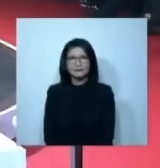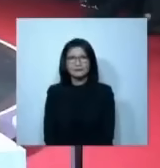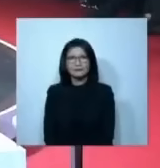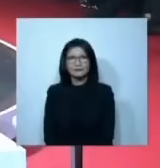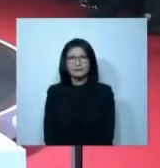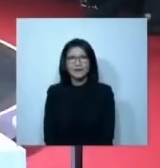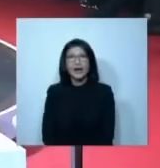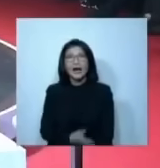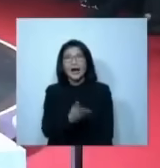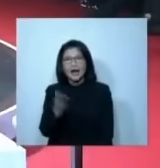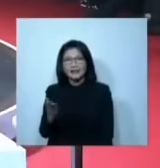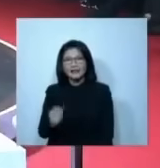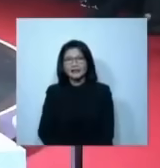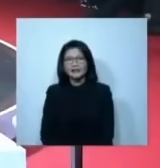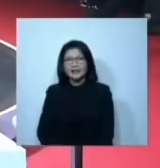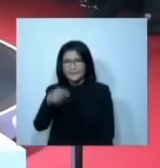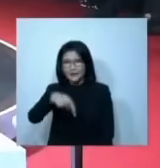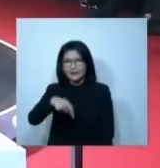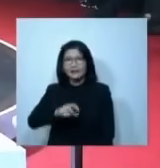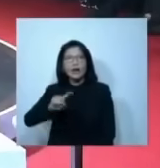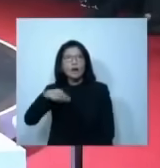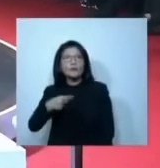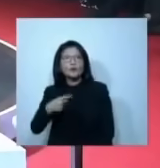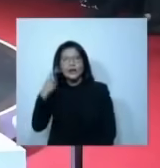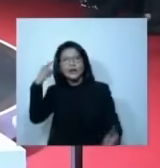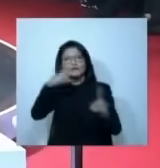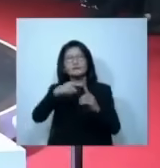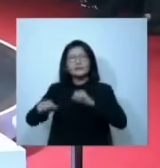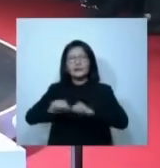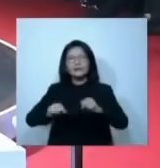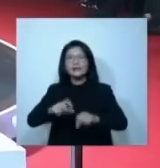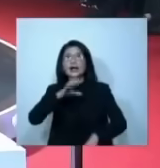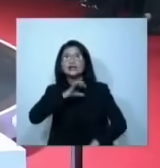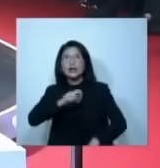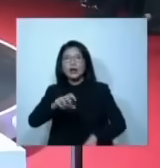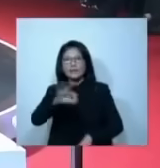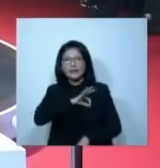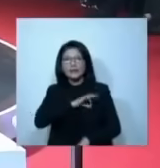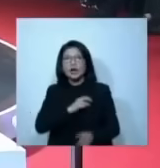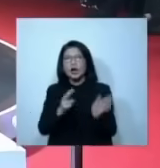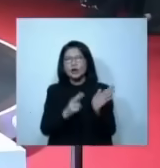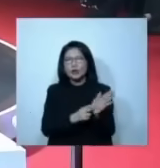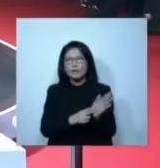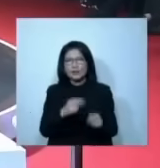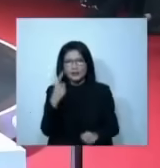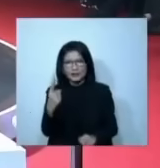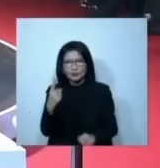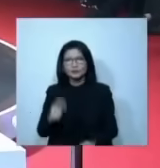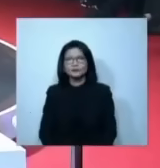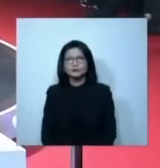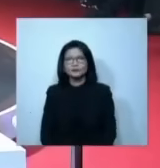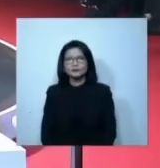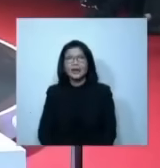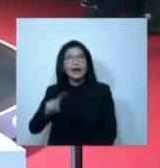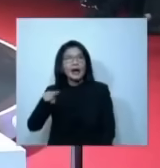tapi harus sampai pada ya atau tidak Anda pilih yang mana gitu ya untuk memberikan kesempatan kepada pandidat